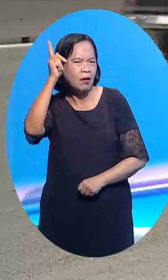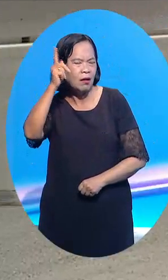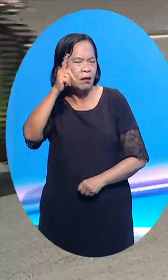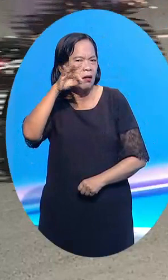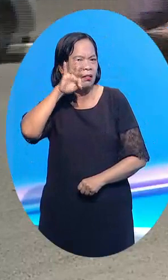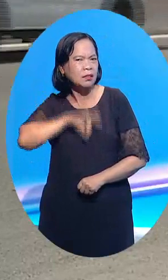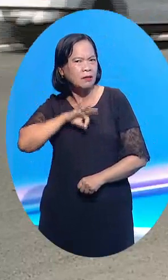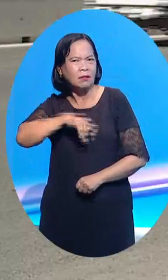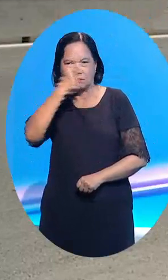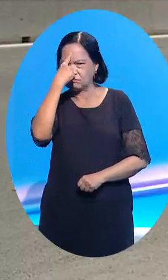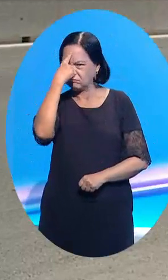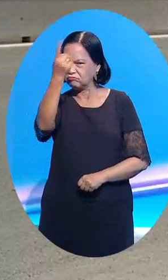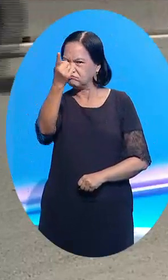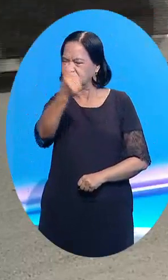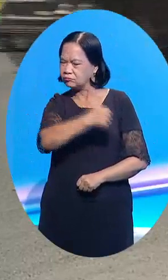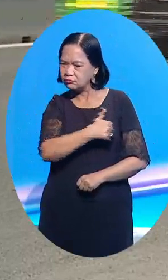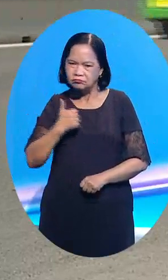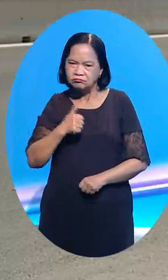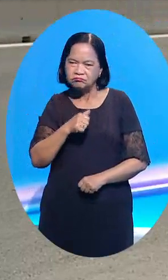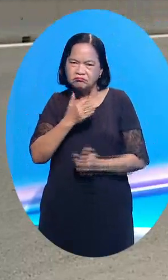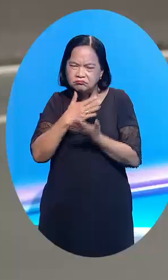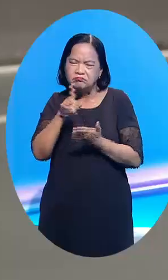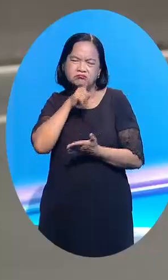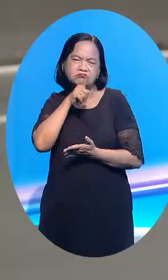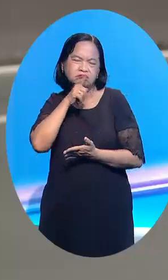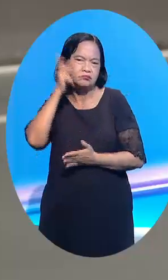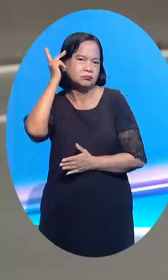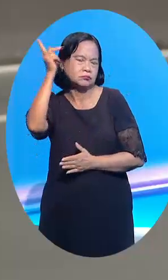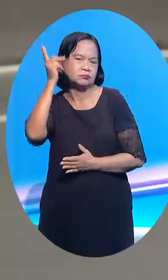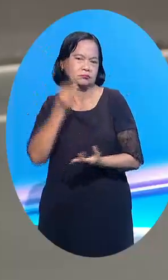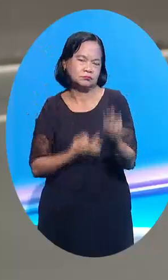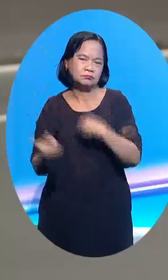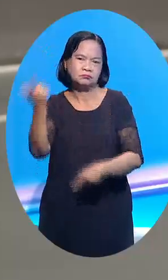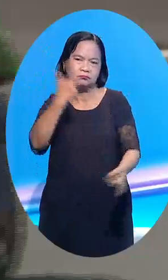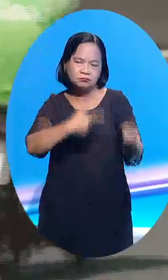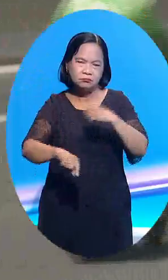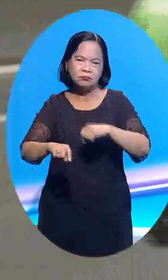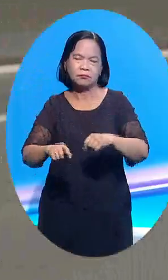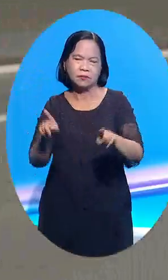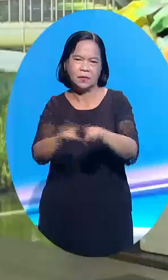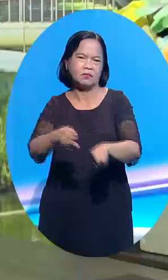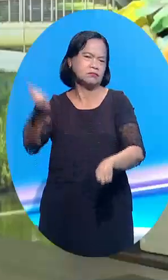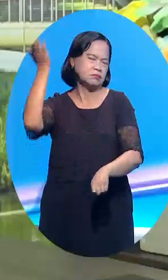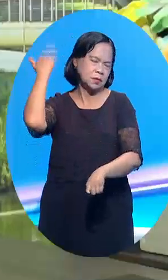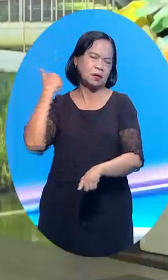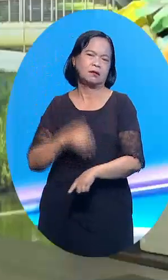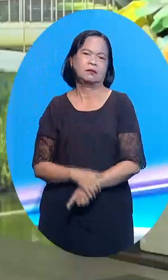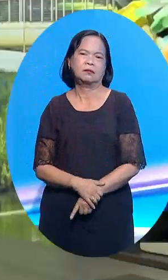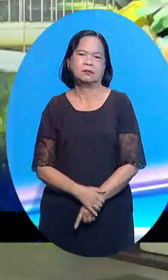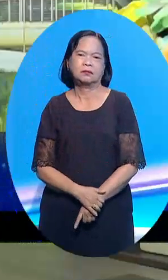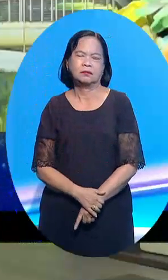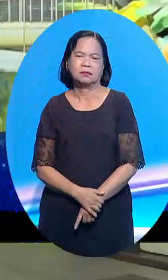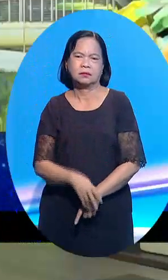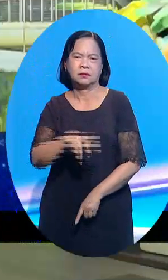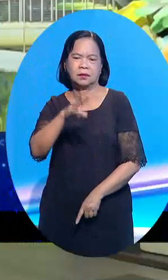lý, về niềm tin của người dân không được tháo gỡ thì rất khó để thị trường có thể quay trở lại nhịp sôi động như trước. Quý 4 năm